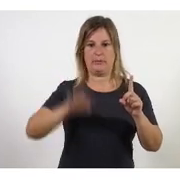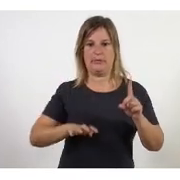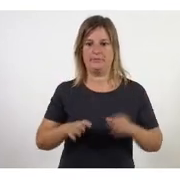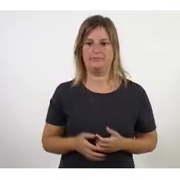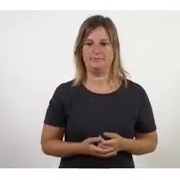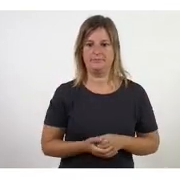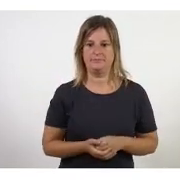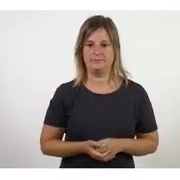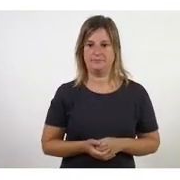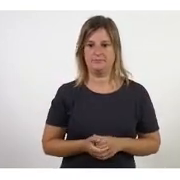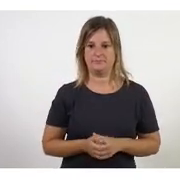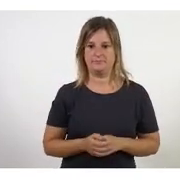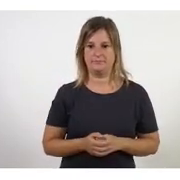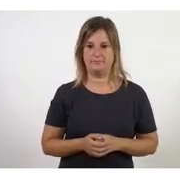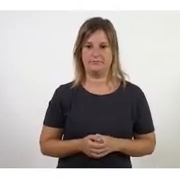subtítols.